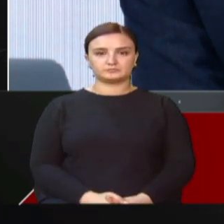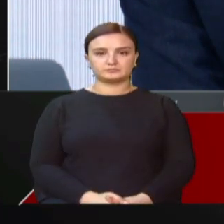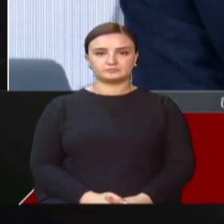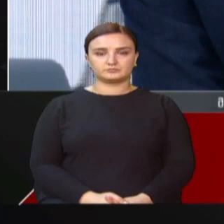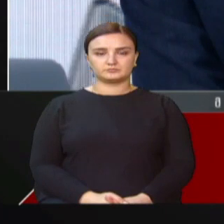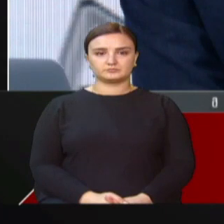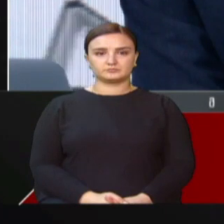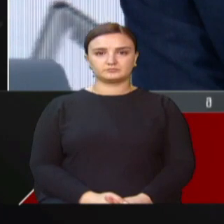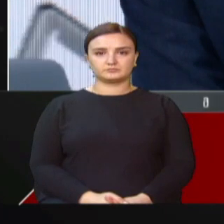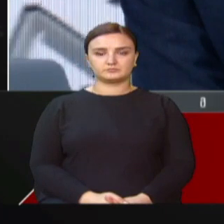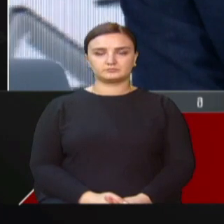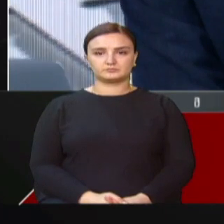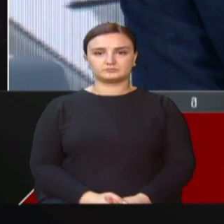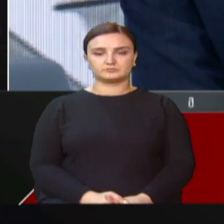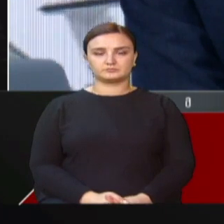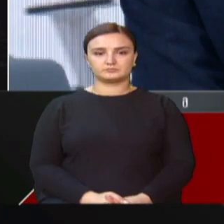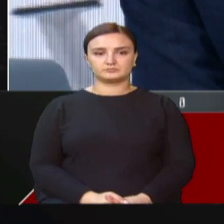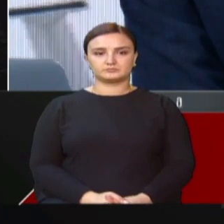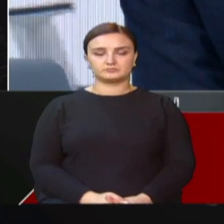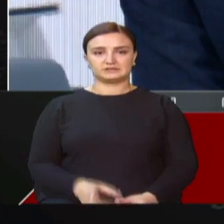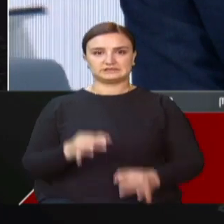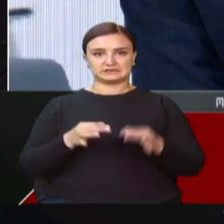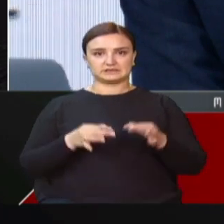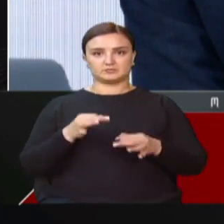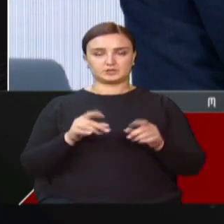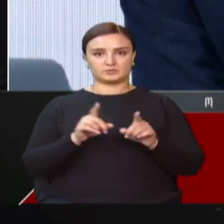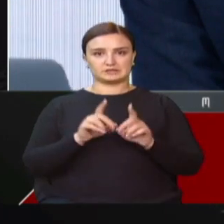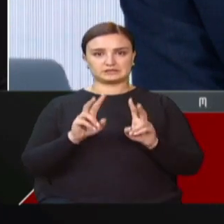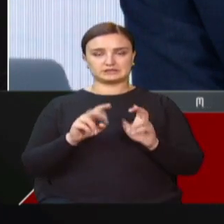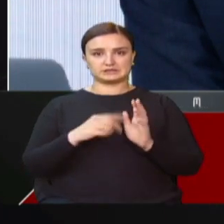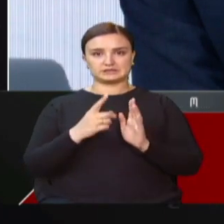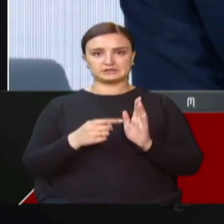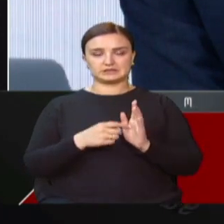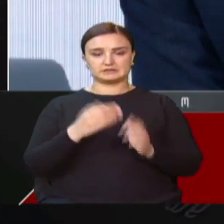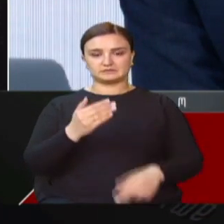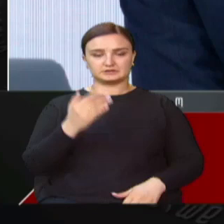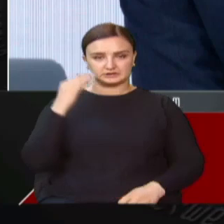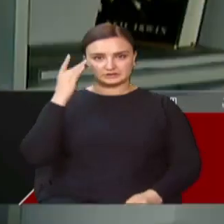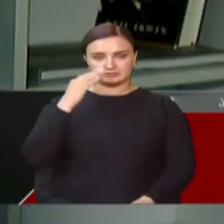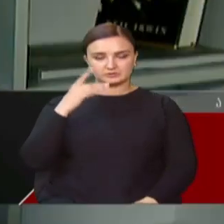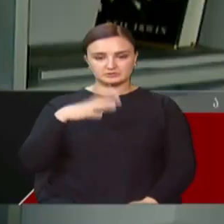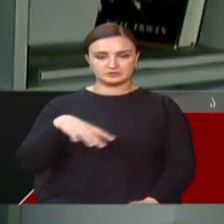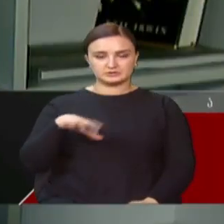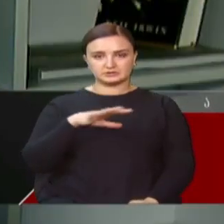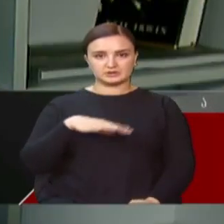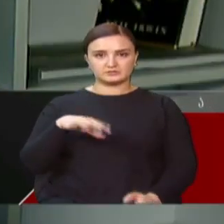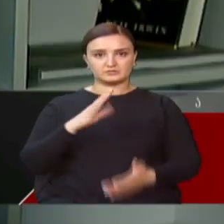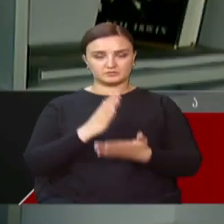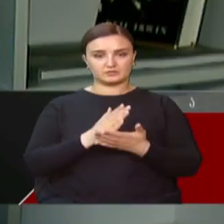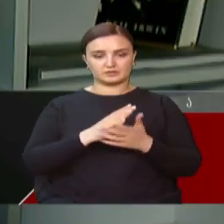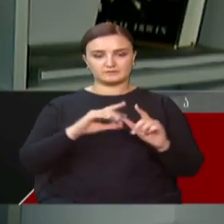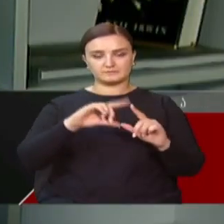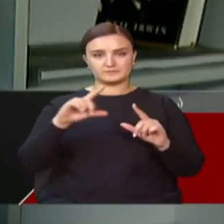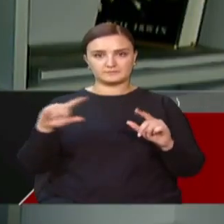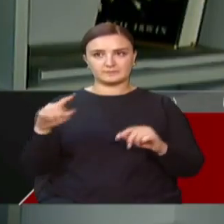Sasamartlo. Sasamartlo ari segit sagitri. Armedginet situația sadat sakartvelos ertvat ravats kveqana arsebobs sadat